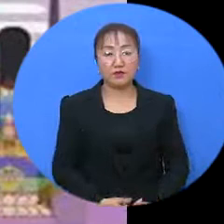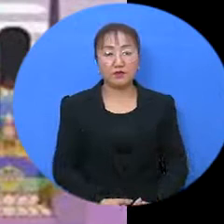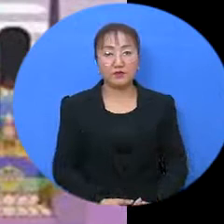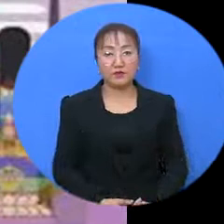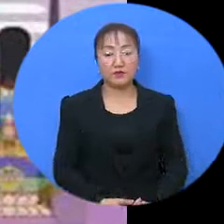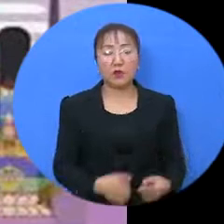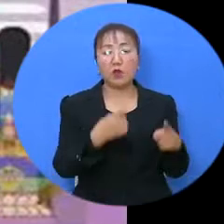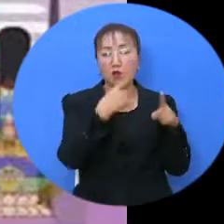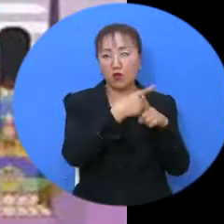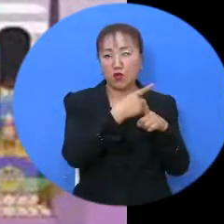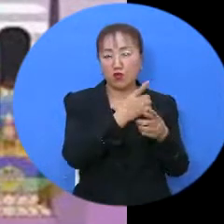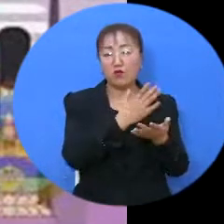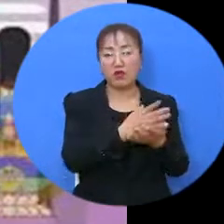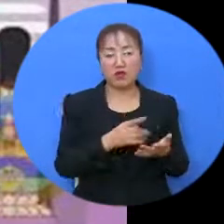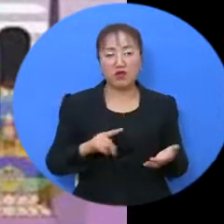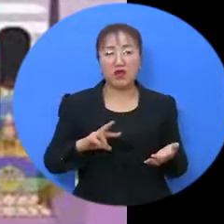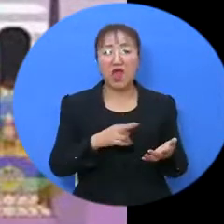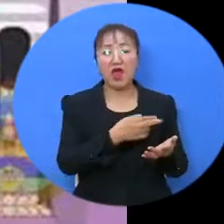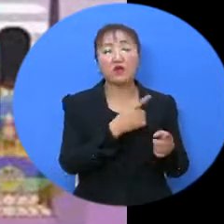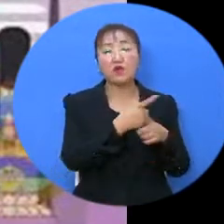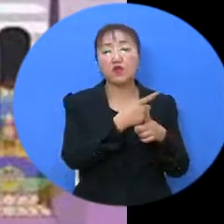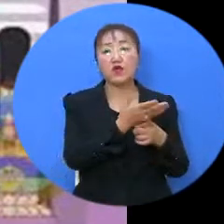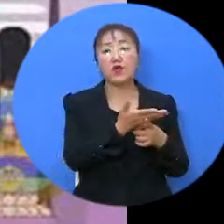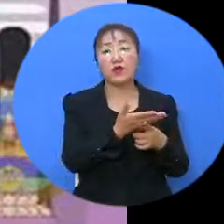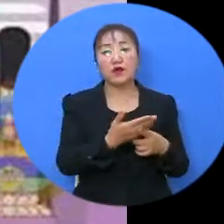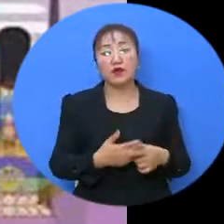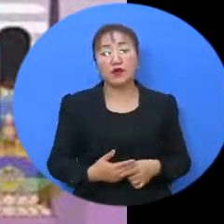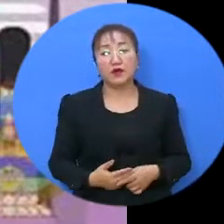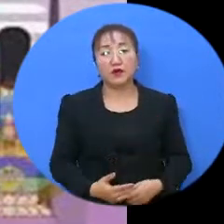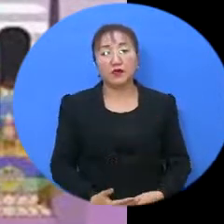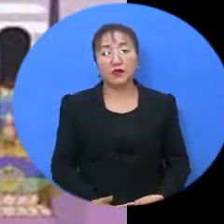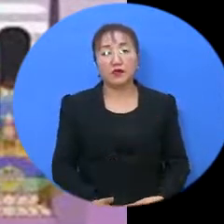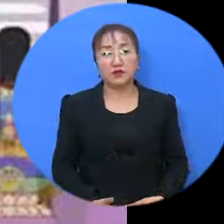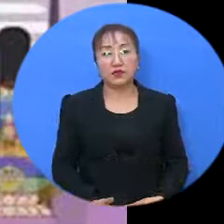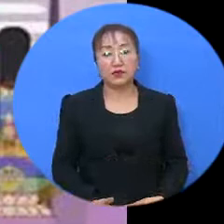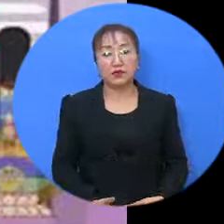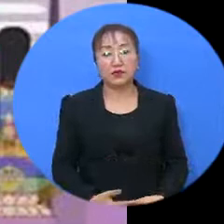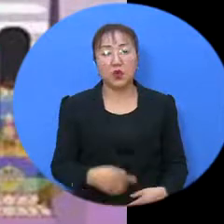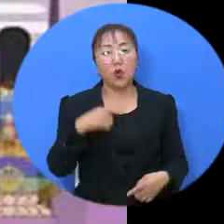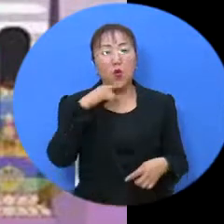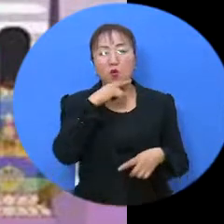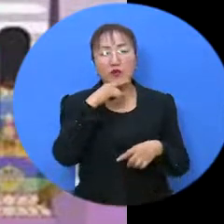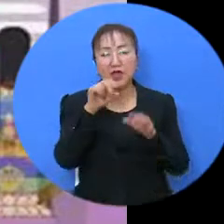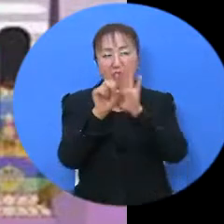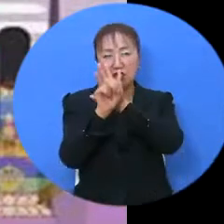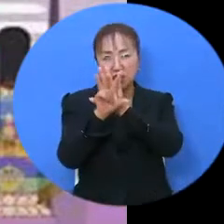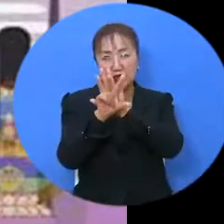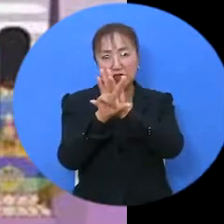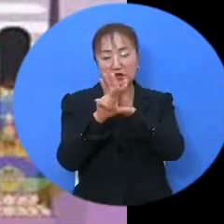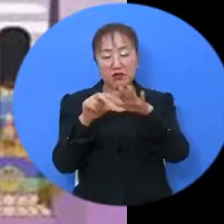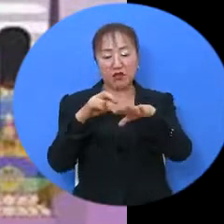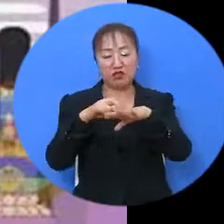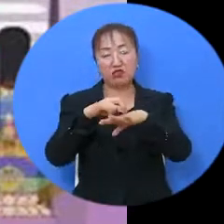За буруу ахна. Яагаад буруу бол? За тэгвэл улаан гэрлээр зам хөндлөн гарч